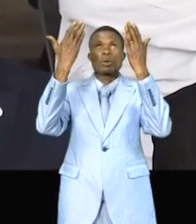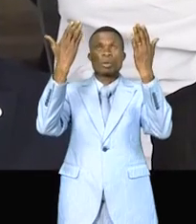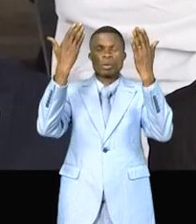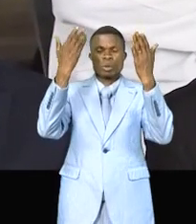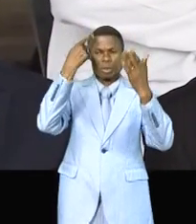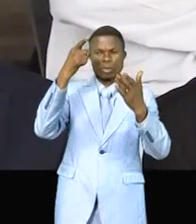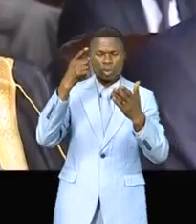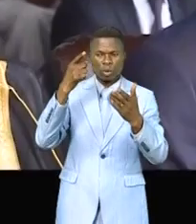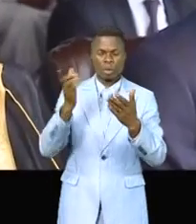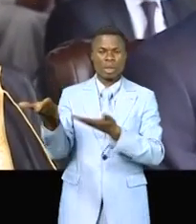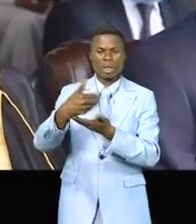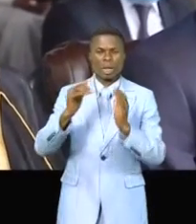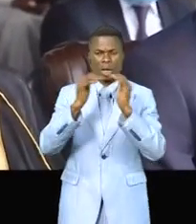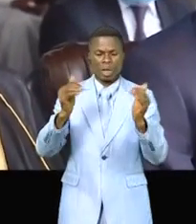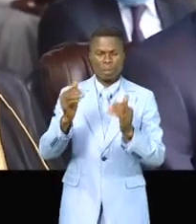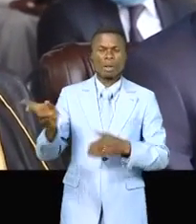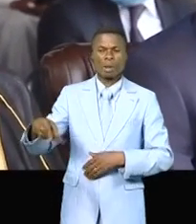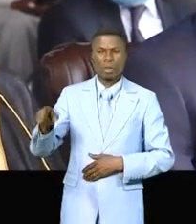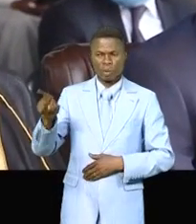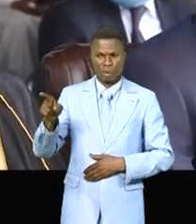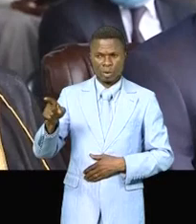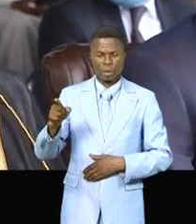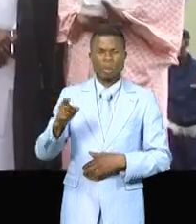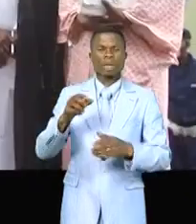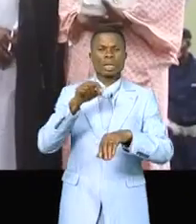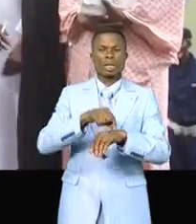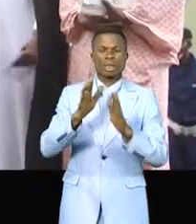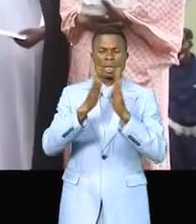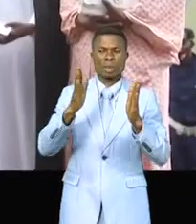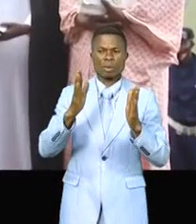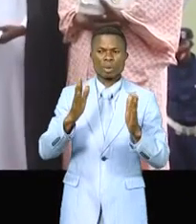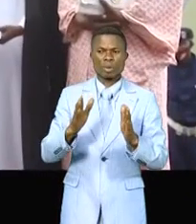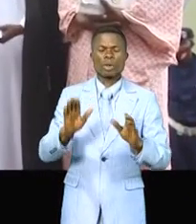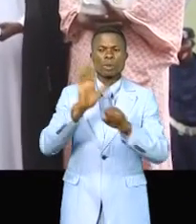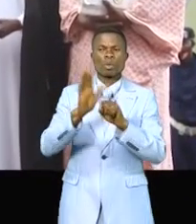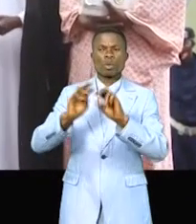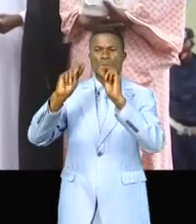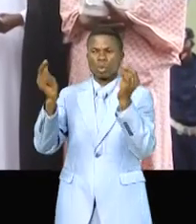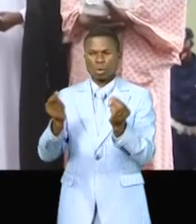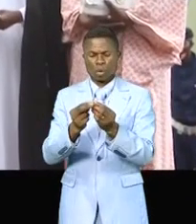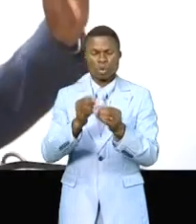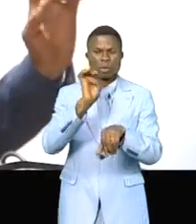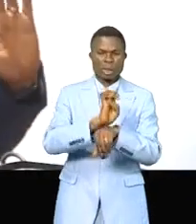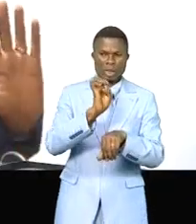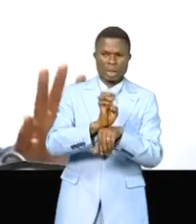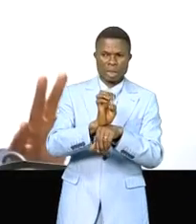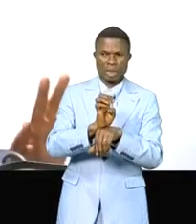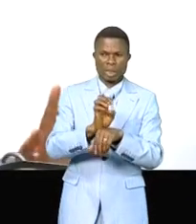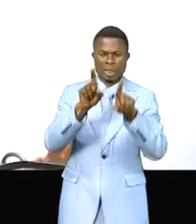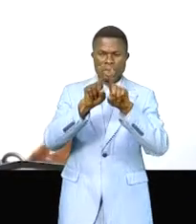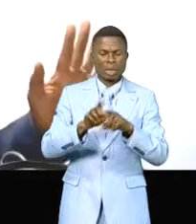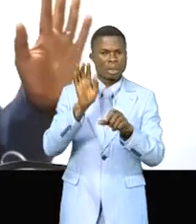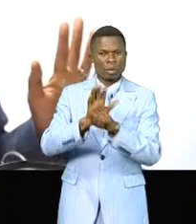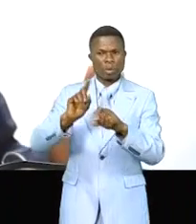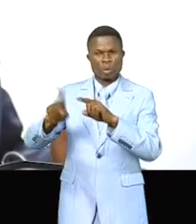faveur du retour de la paix dans cette région. C'était à l'occasion d'un culte œcuménique organisé par les barrages intercommunautaires et les